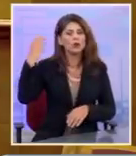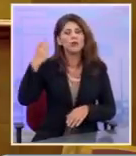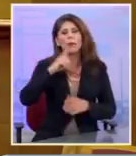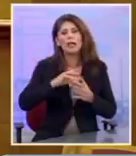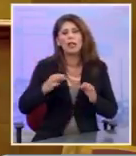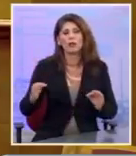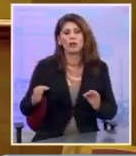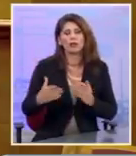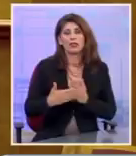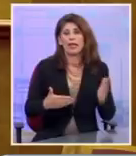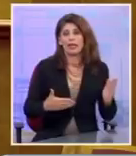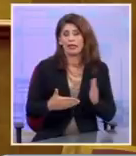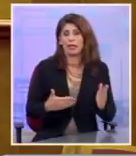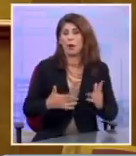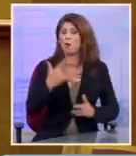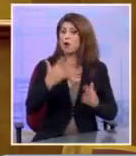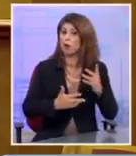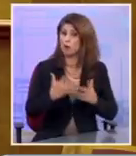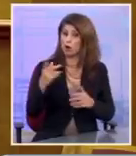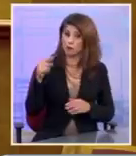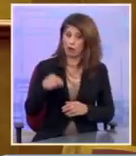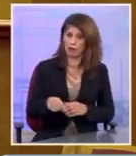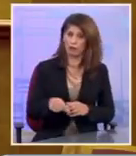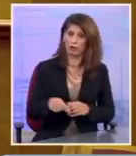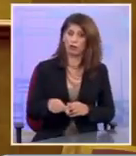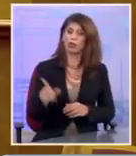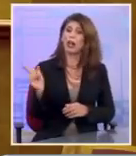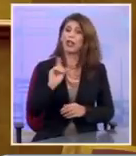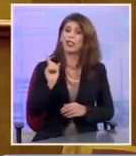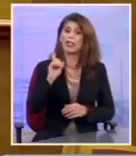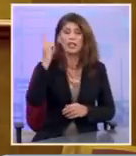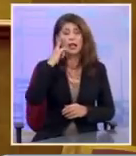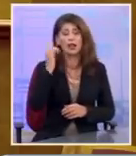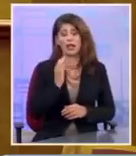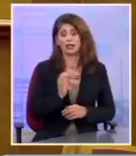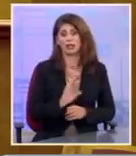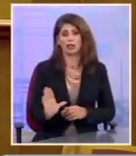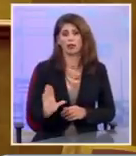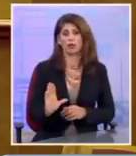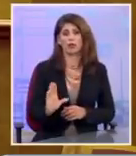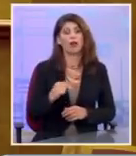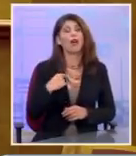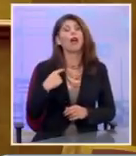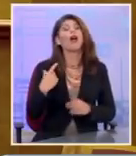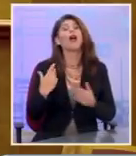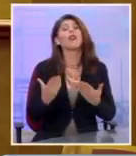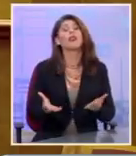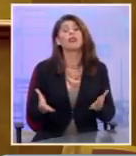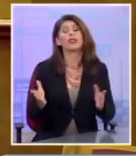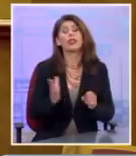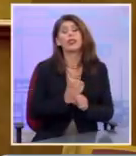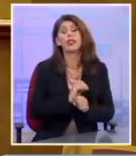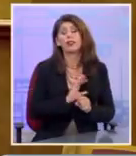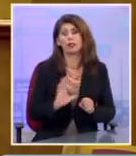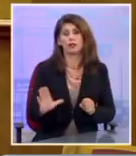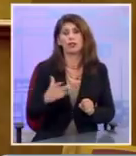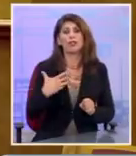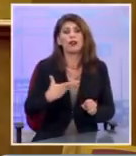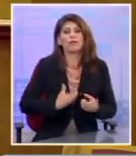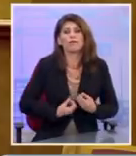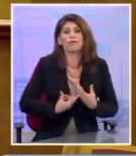αριστεράς. Ο προϋπολογισμός αυτός δεν είναι ρεαλιστικός. Δεν βγαίνει, δεν εμπλέει